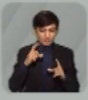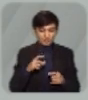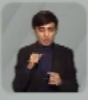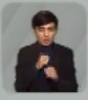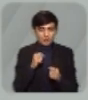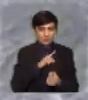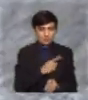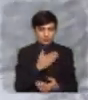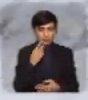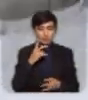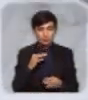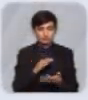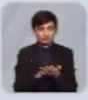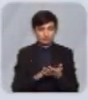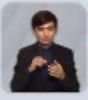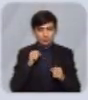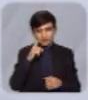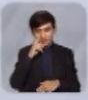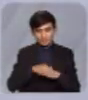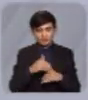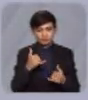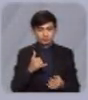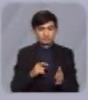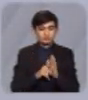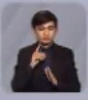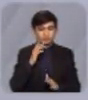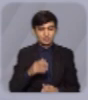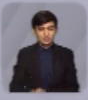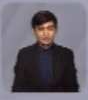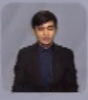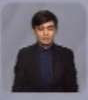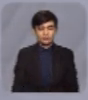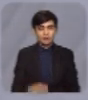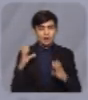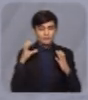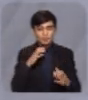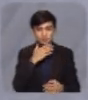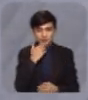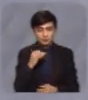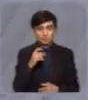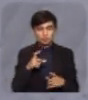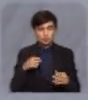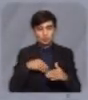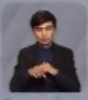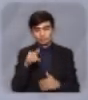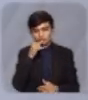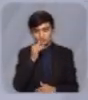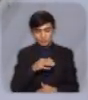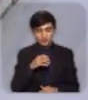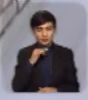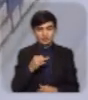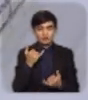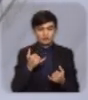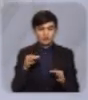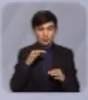в Акимате. Автобусы не ходят, трасса закрыта, люди не могут никуда уехать. Так что сегодня